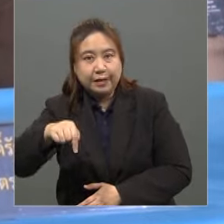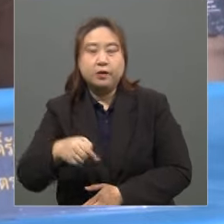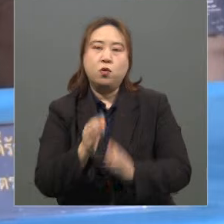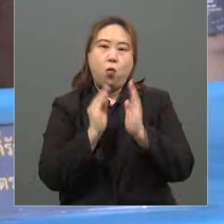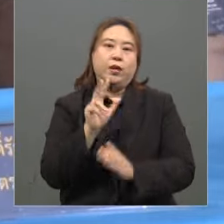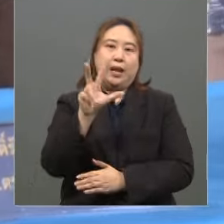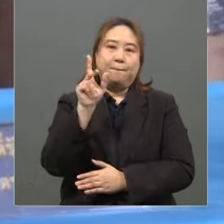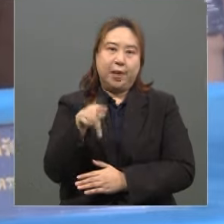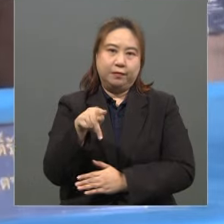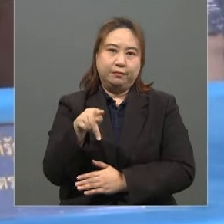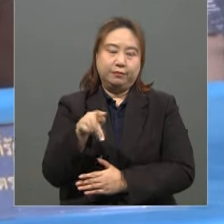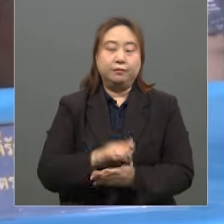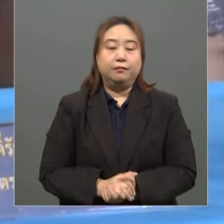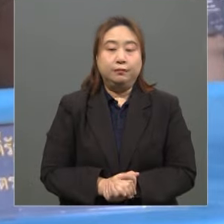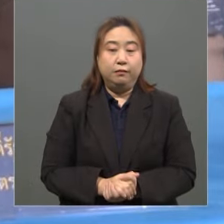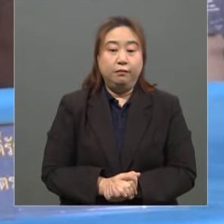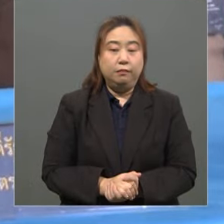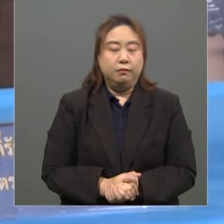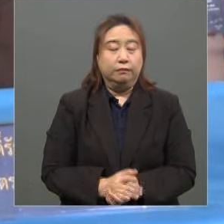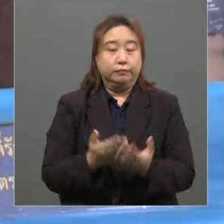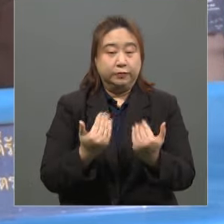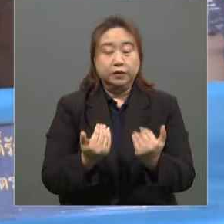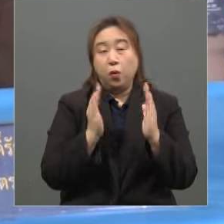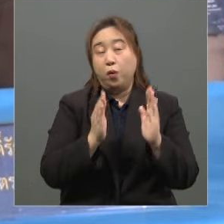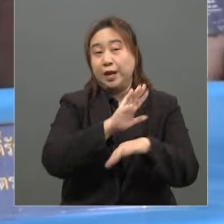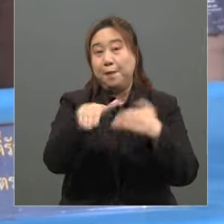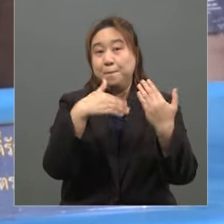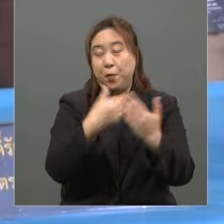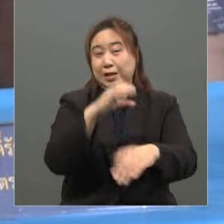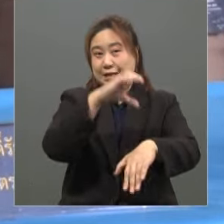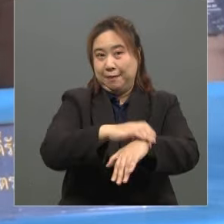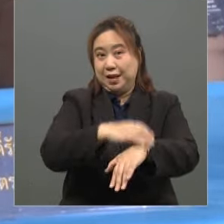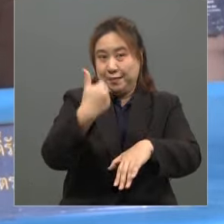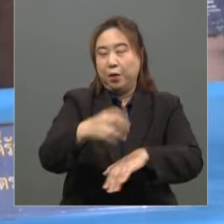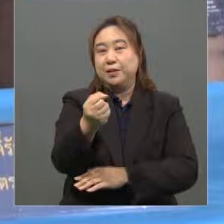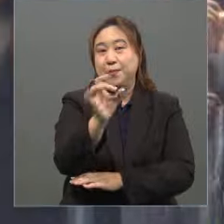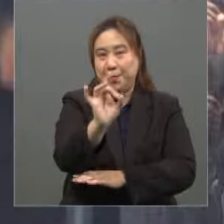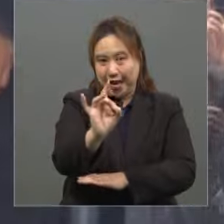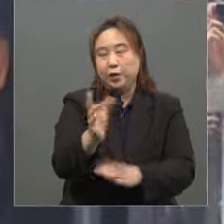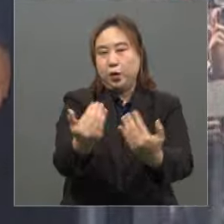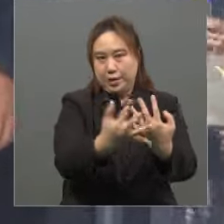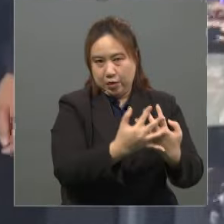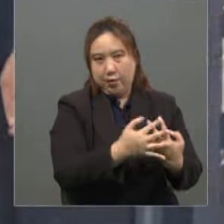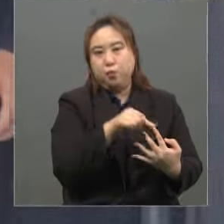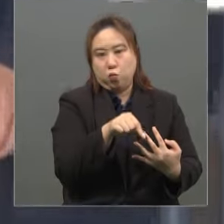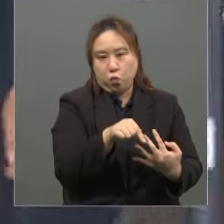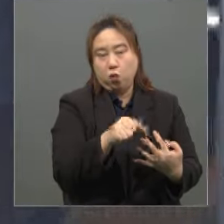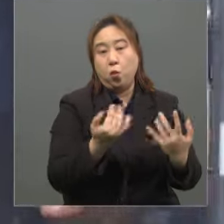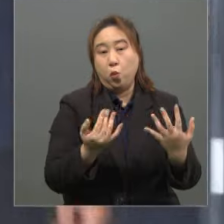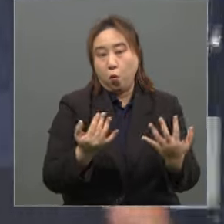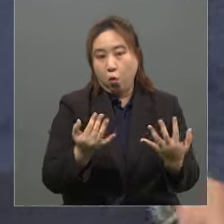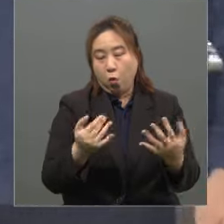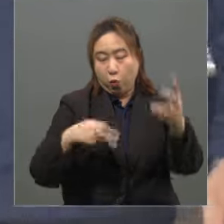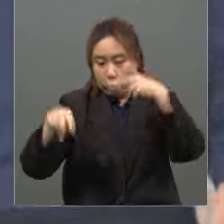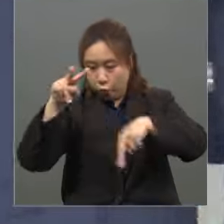3,000 คนค่ะส่วนความคืบหน้าทางคดีผู้ต้องหา18คนอยู่ในการควบคุมตัวของเจ้าหน้าที่แล้วก็อยู่ระหว่างการขยายผลรวมถึงตร